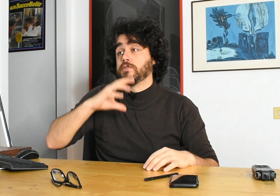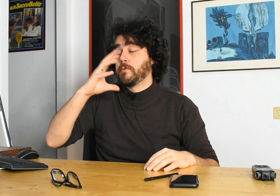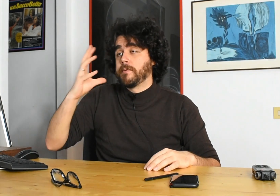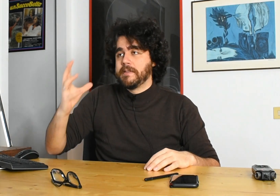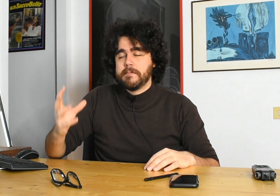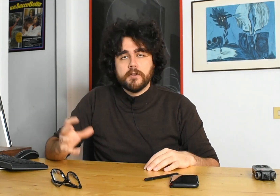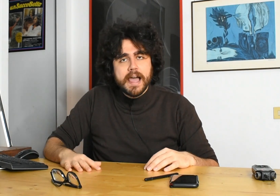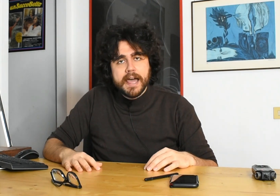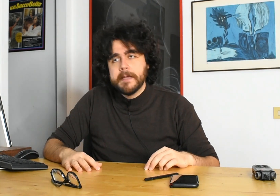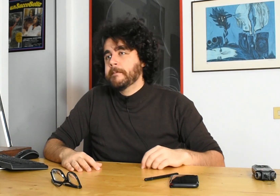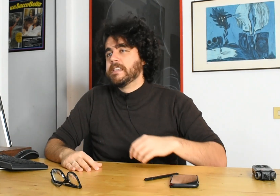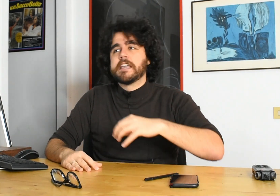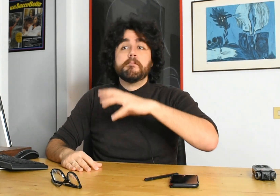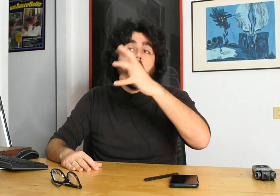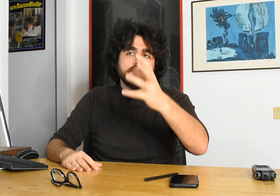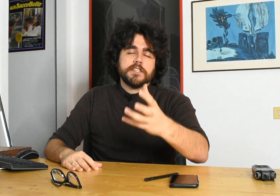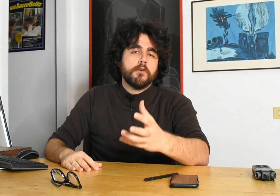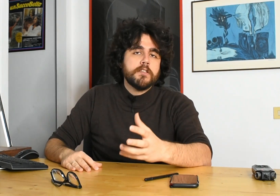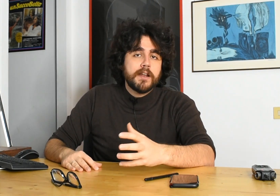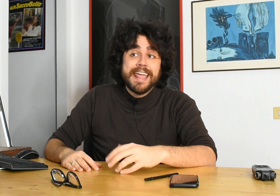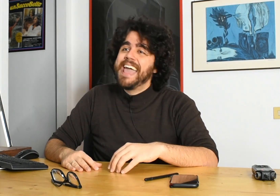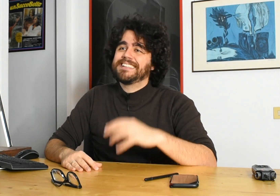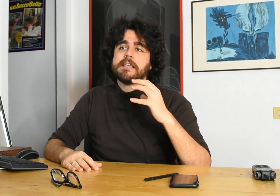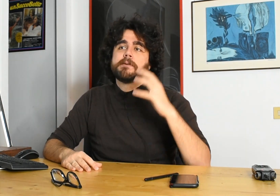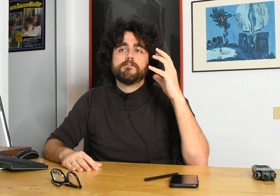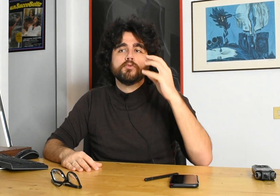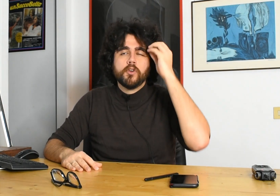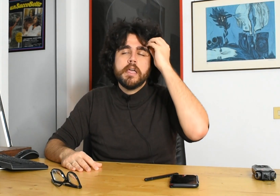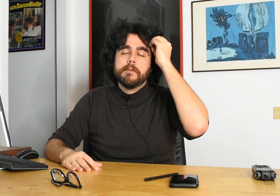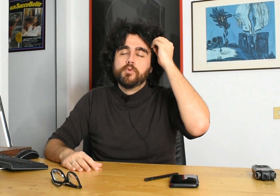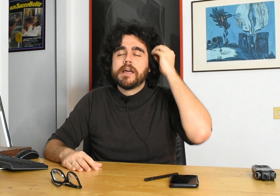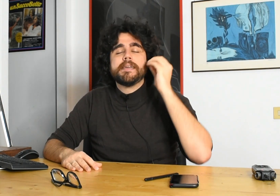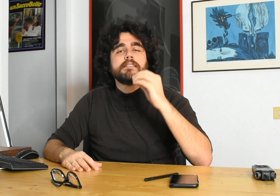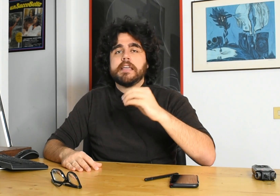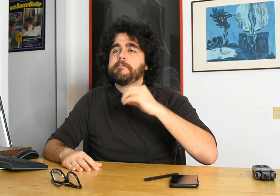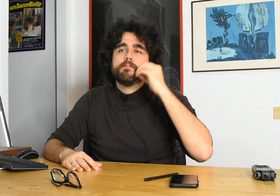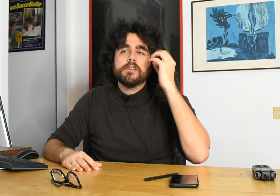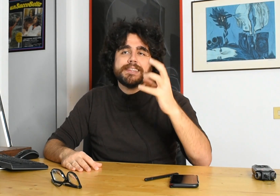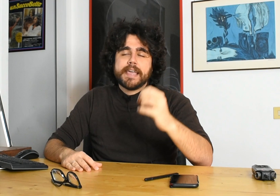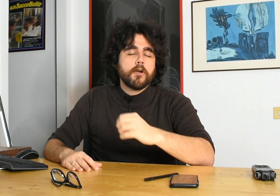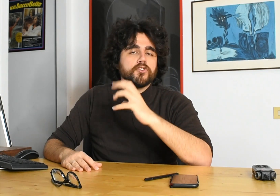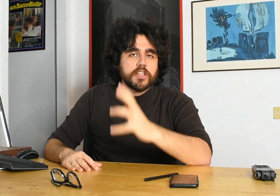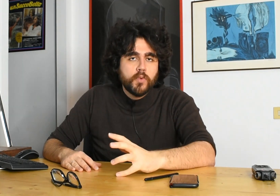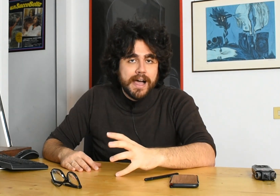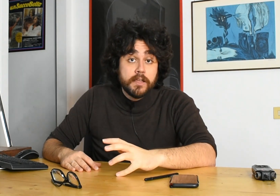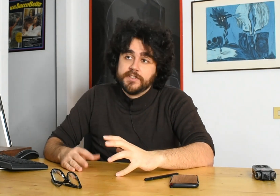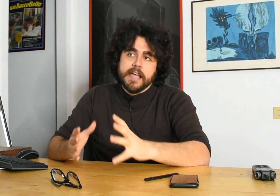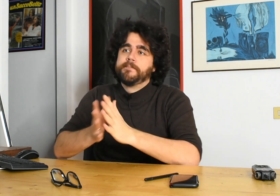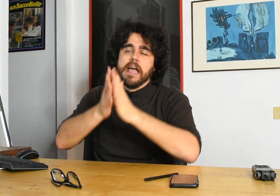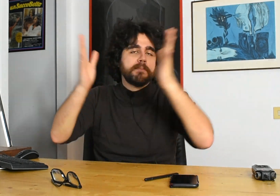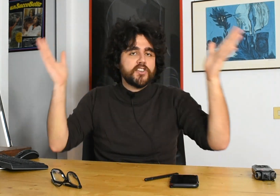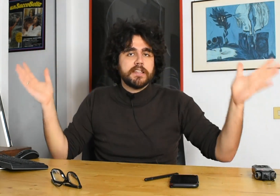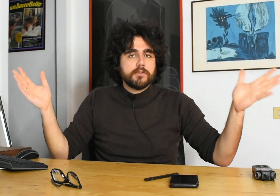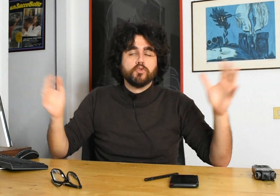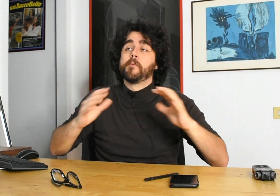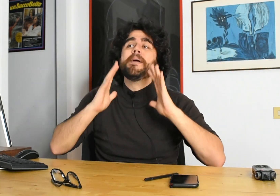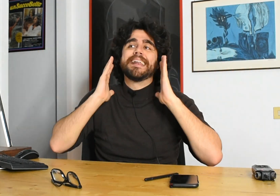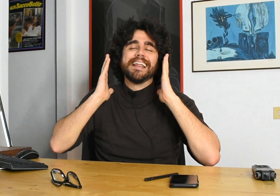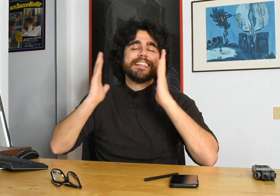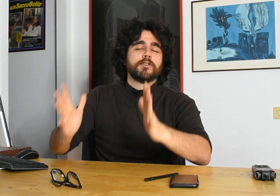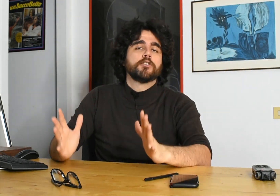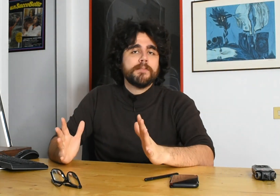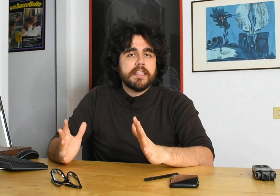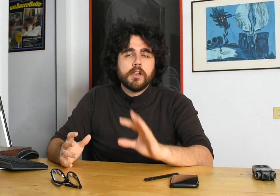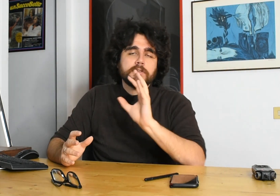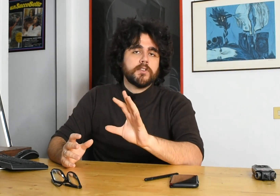benefici, quali sono i suoi problemi da migliorare, in che modo si può migliorare, era sempre appunto puramente politica e concettuale, ossia a prescindere da tutto